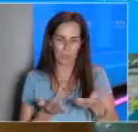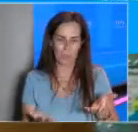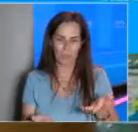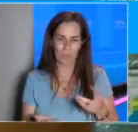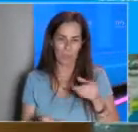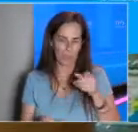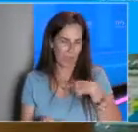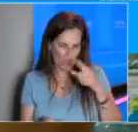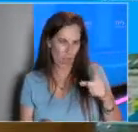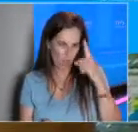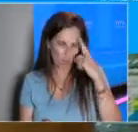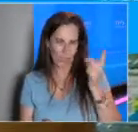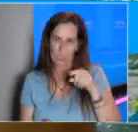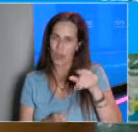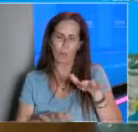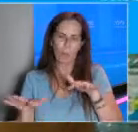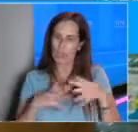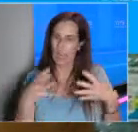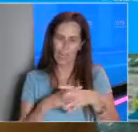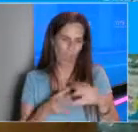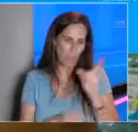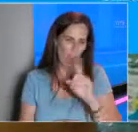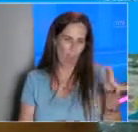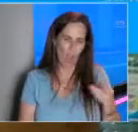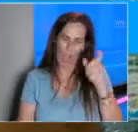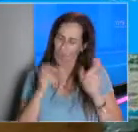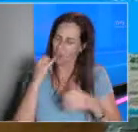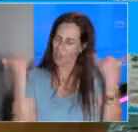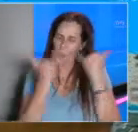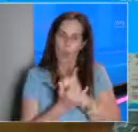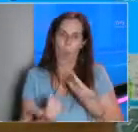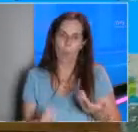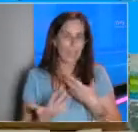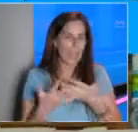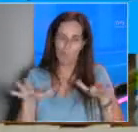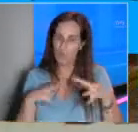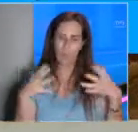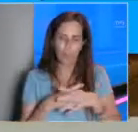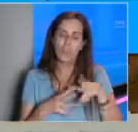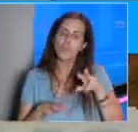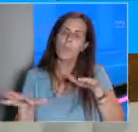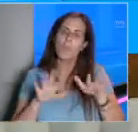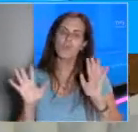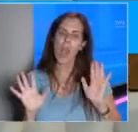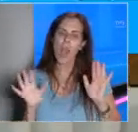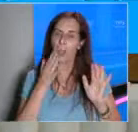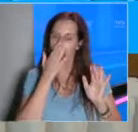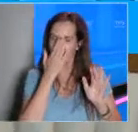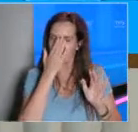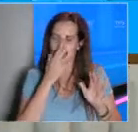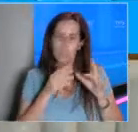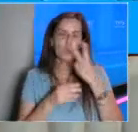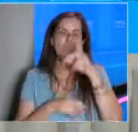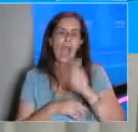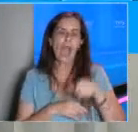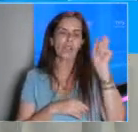עידן, לך אני לא צריך לספר, לא מדובר פה בממשלת אחדות. אנשים טועים, כאילו יש, אין ממשלת אחדות, יש ממשלה